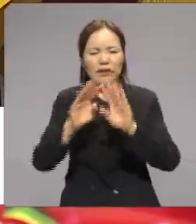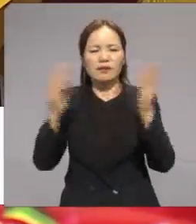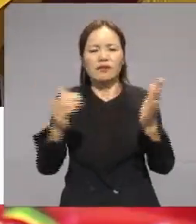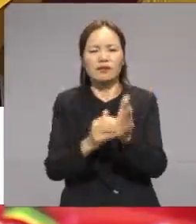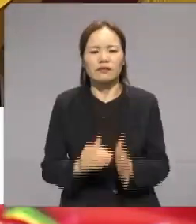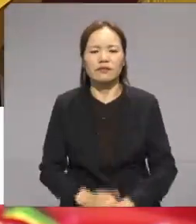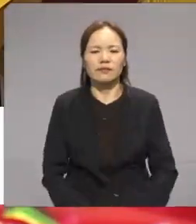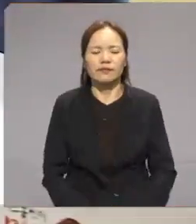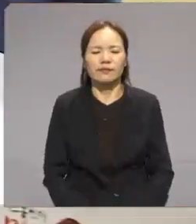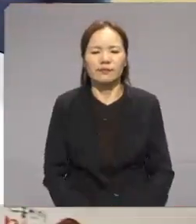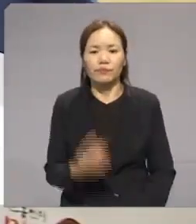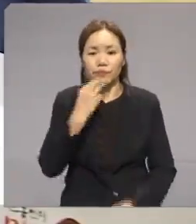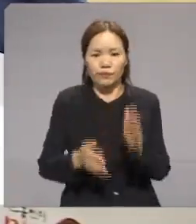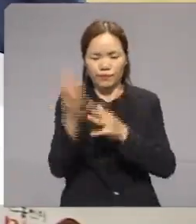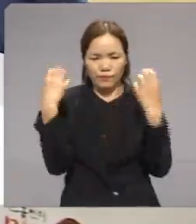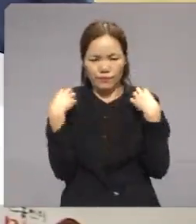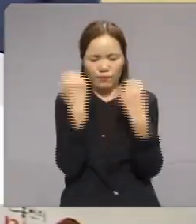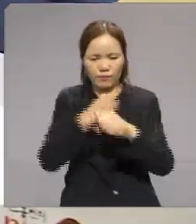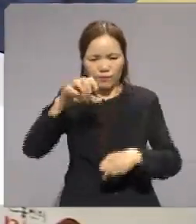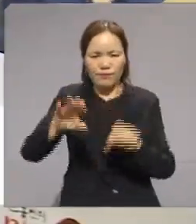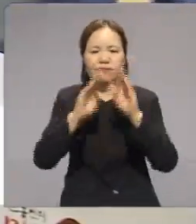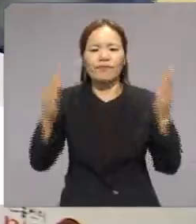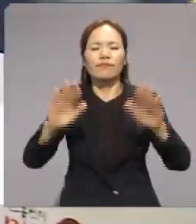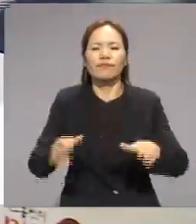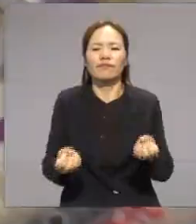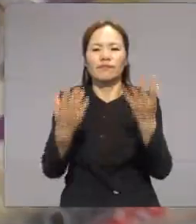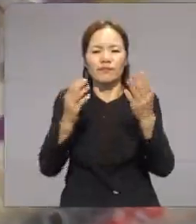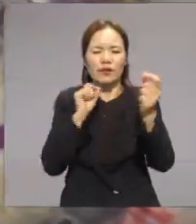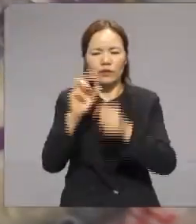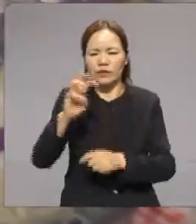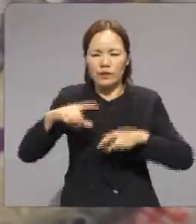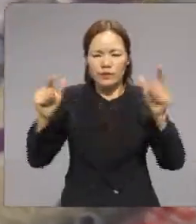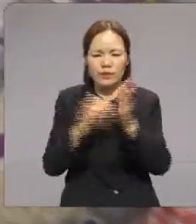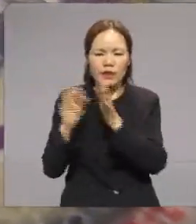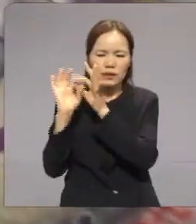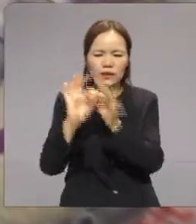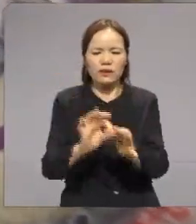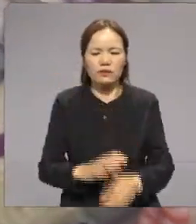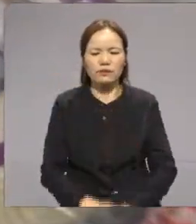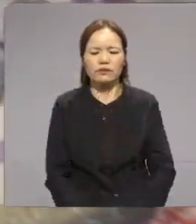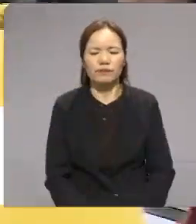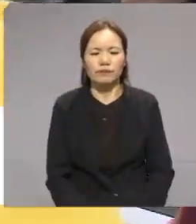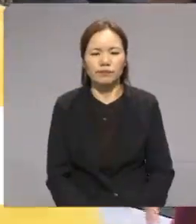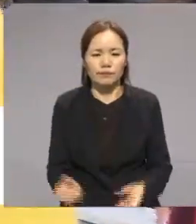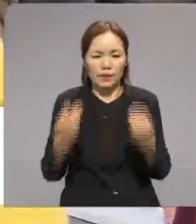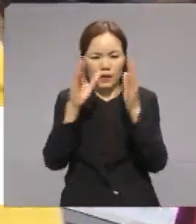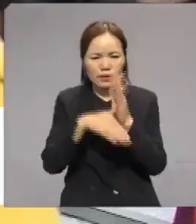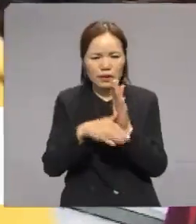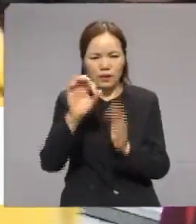열었습니다. 서울시청 앞 광장에서 열린 이번 행사는 오는 30일까지 이어집니다. 행사 기간